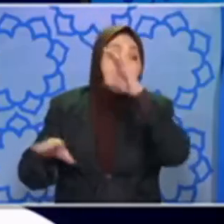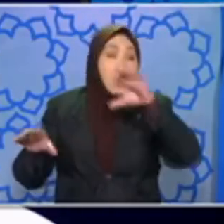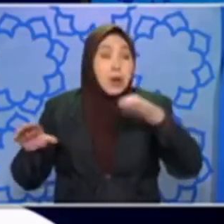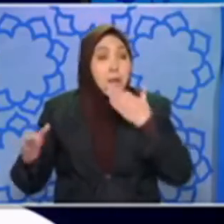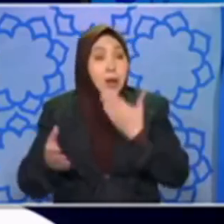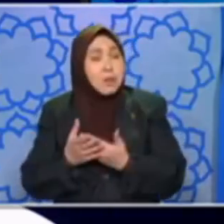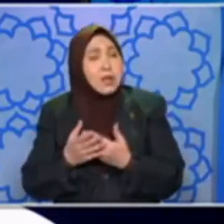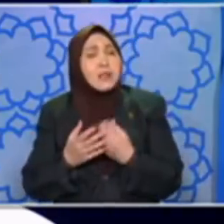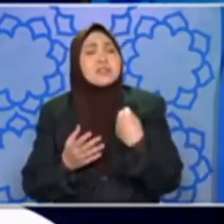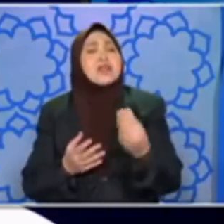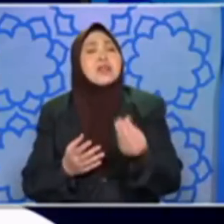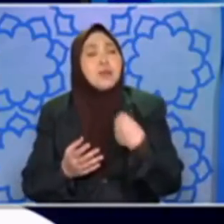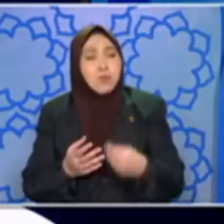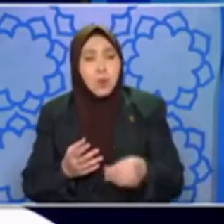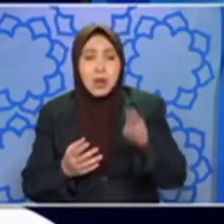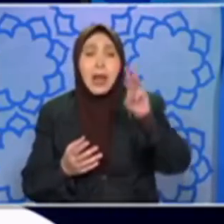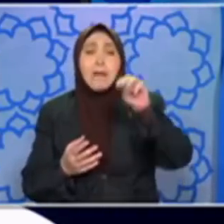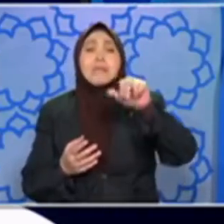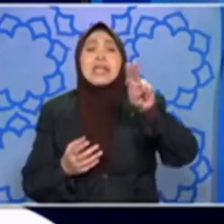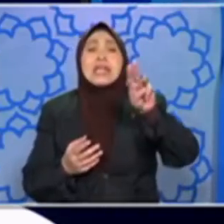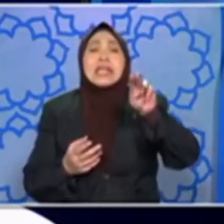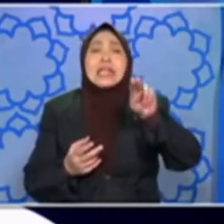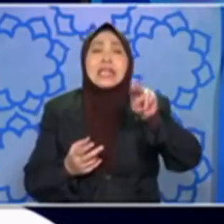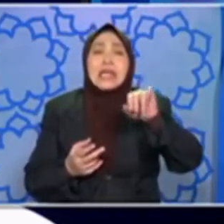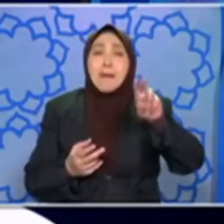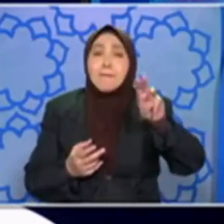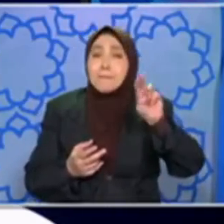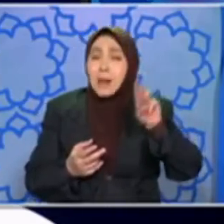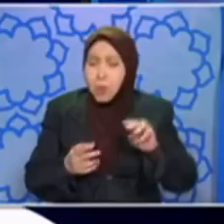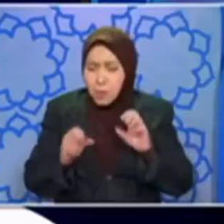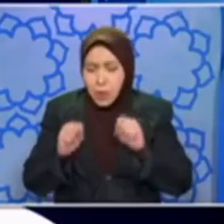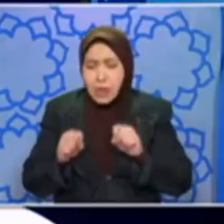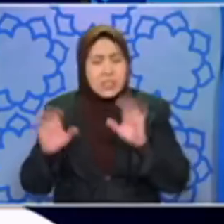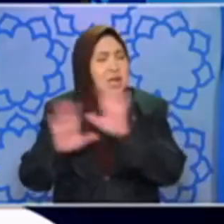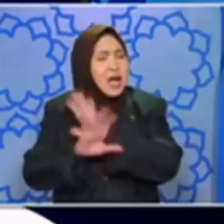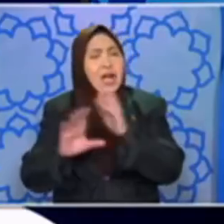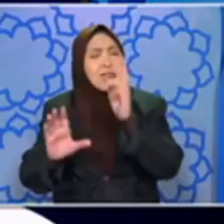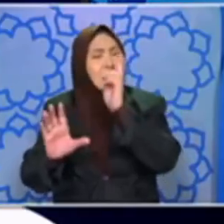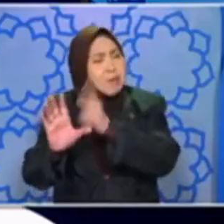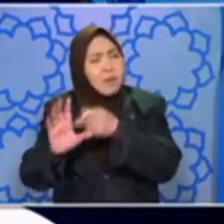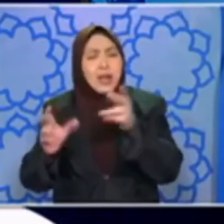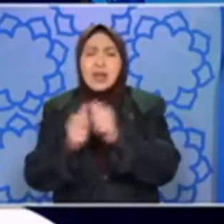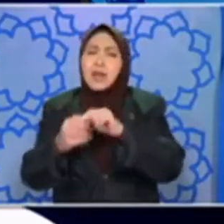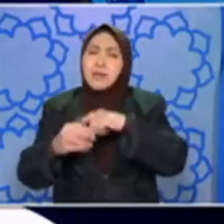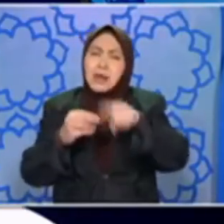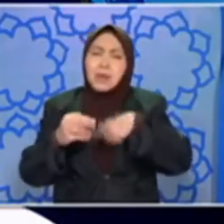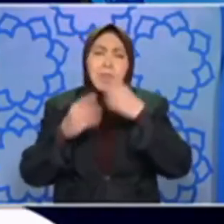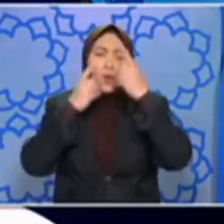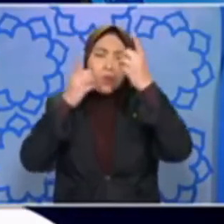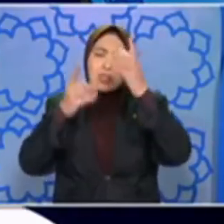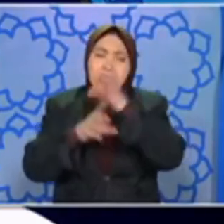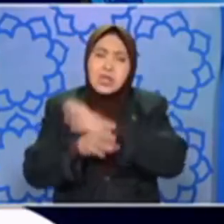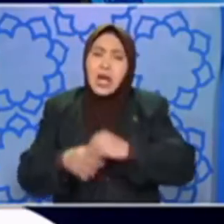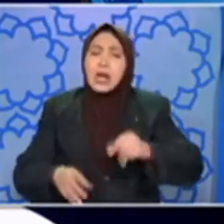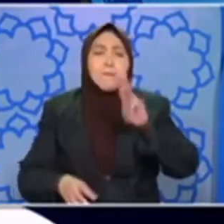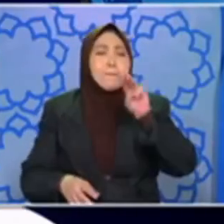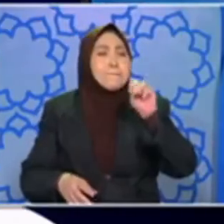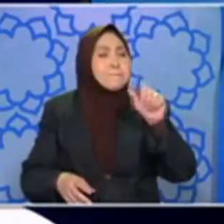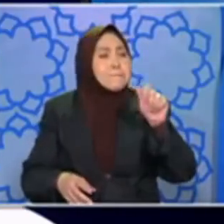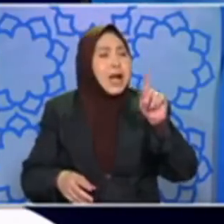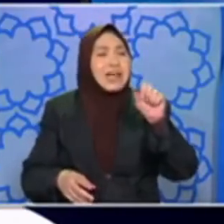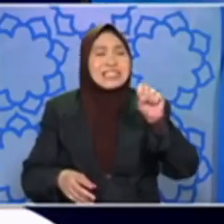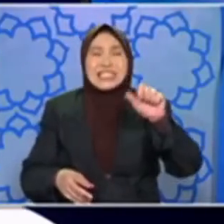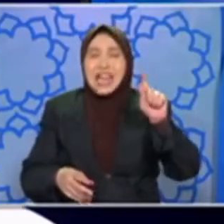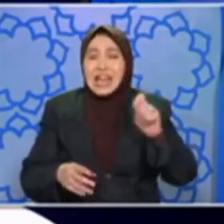minimum pun okey. Minimum pun okey, yang penting jangan terlibat dengan perkara-perkara dosa dan juga maksiat dan